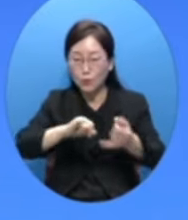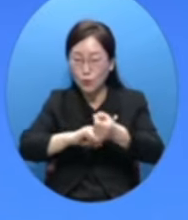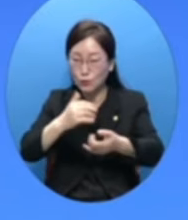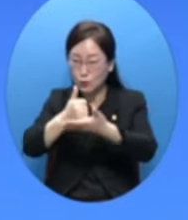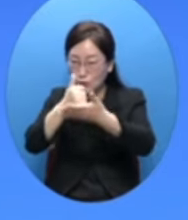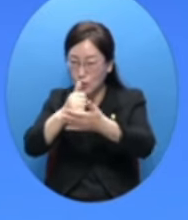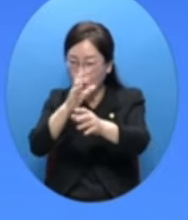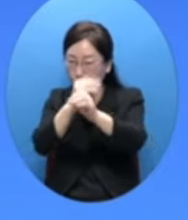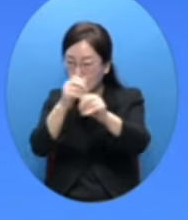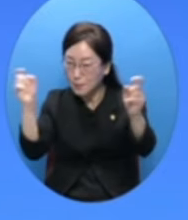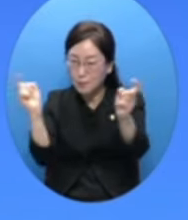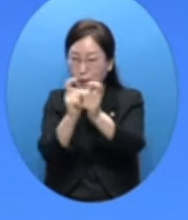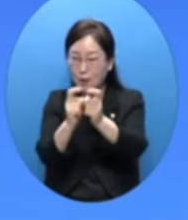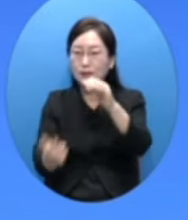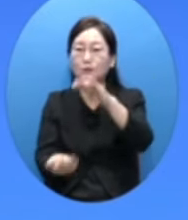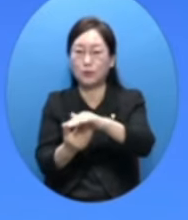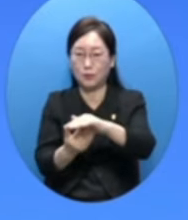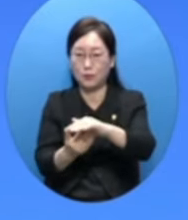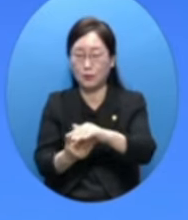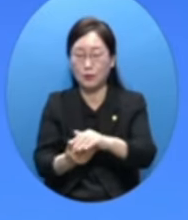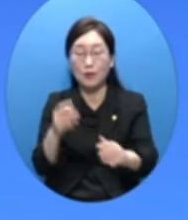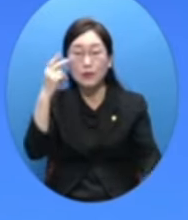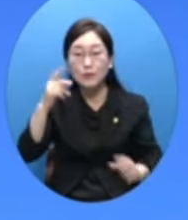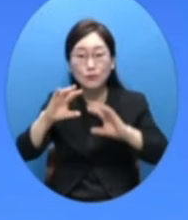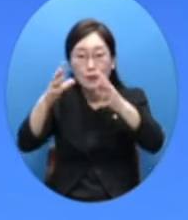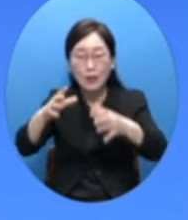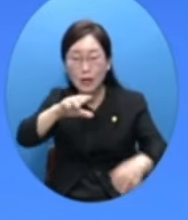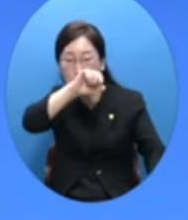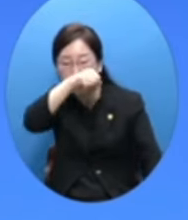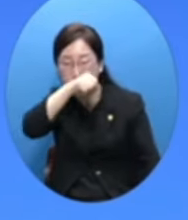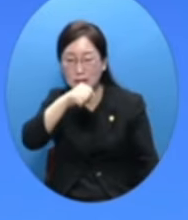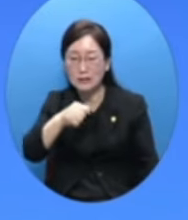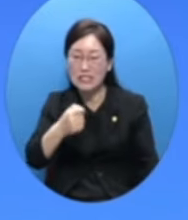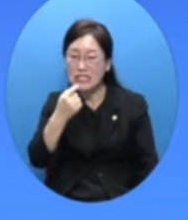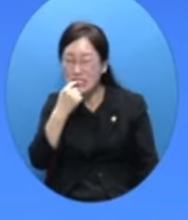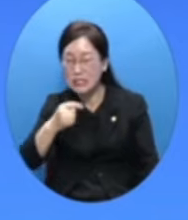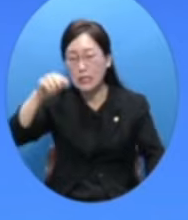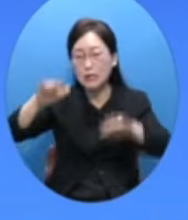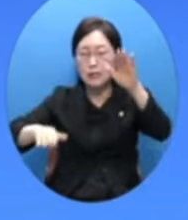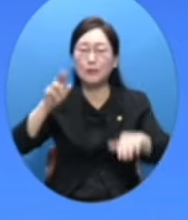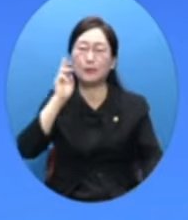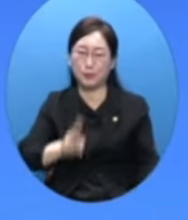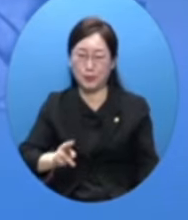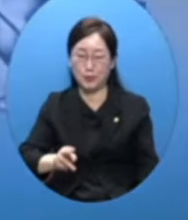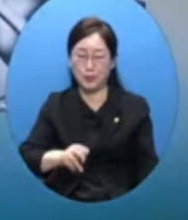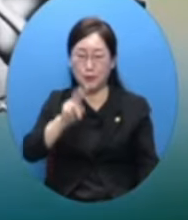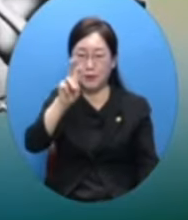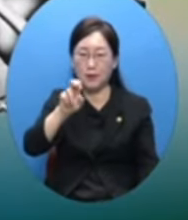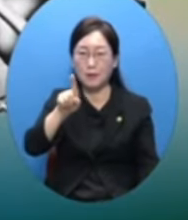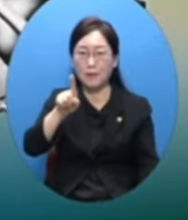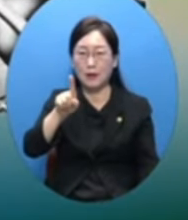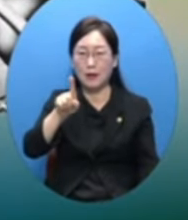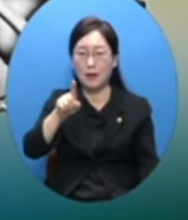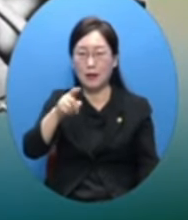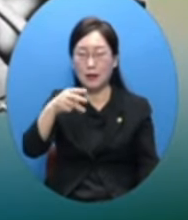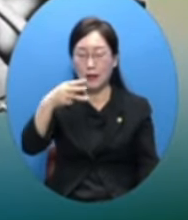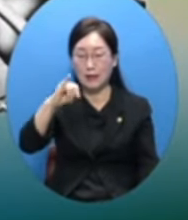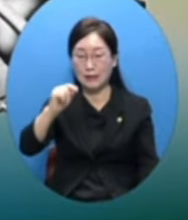이루어지는 것입니다. 미국이 흑백 차별이 아주 심했던 때 마르틴 더 킹 목사는